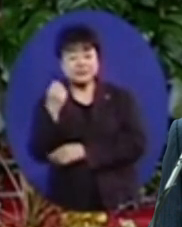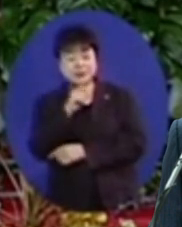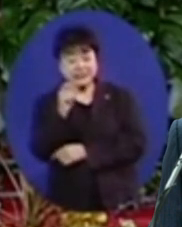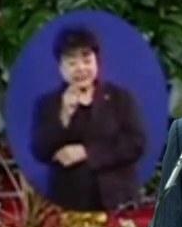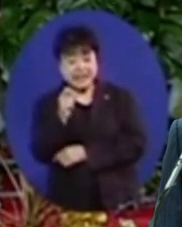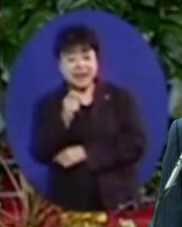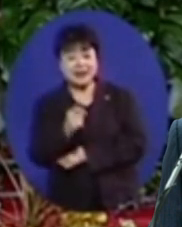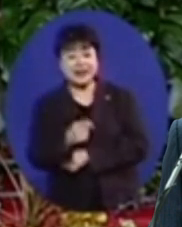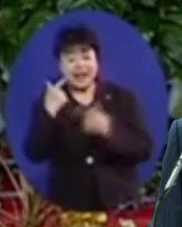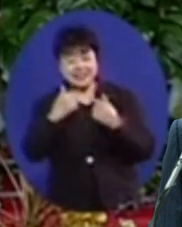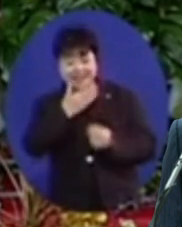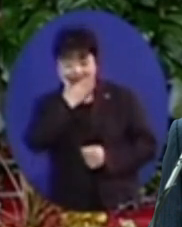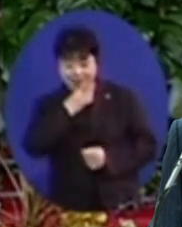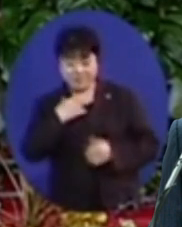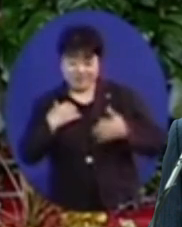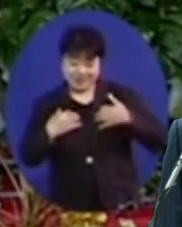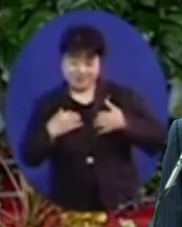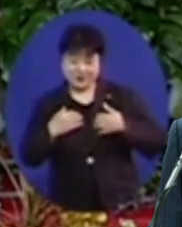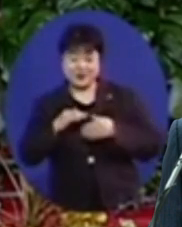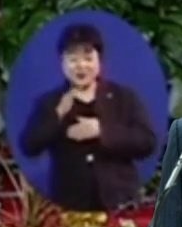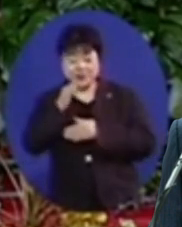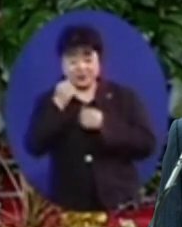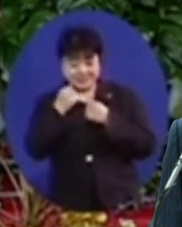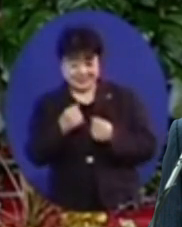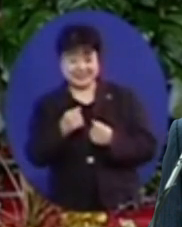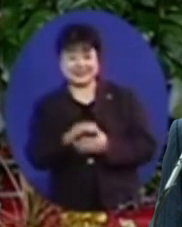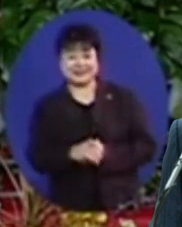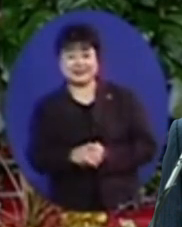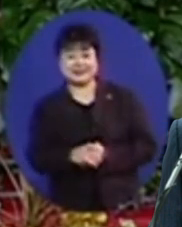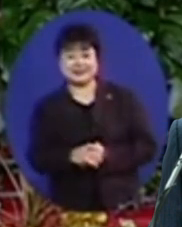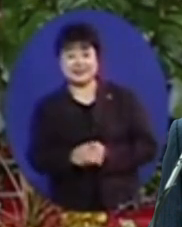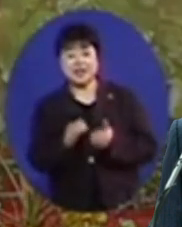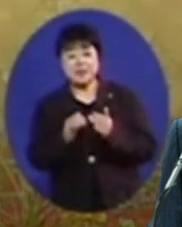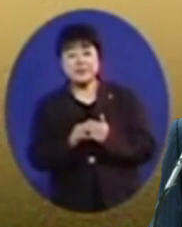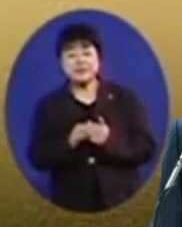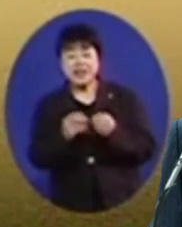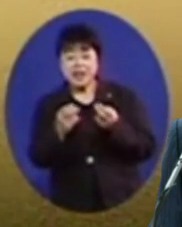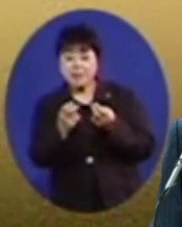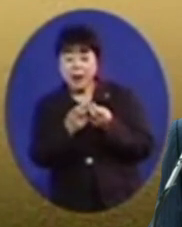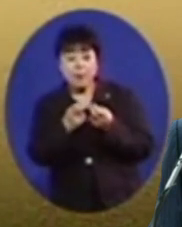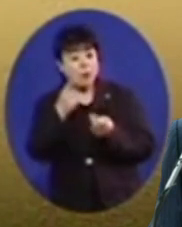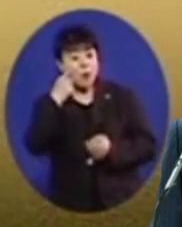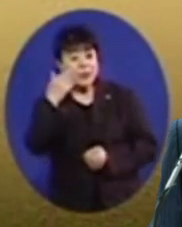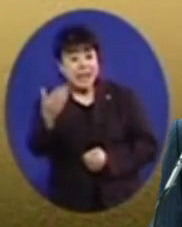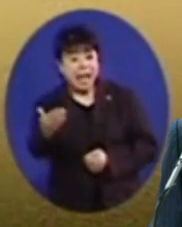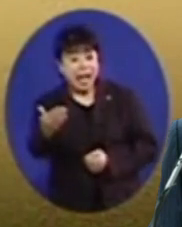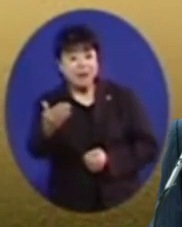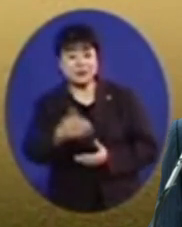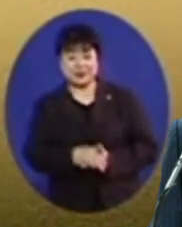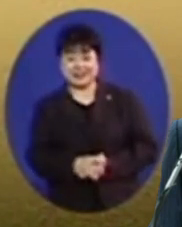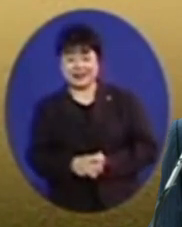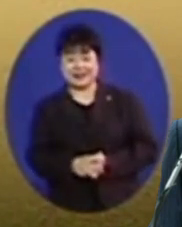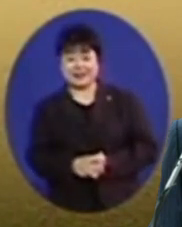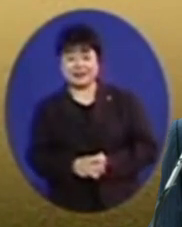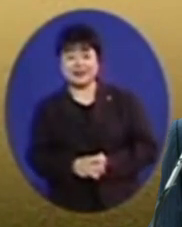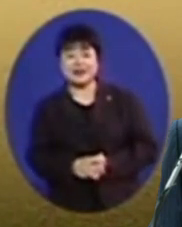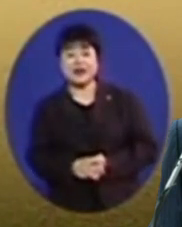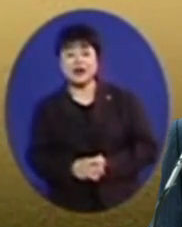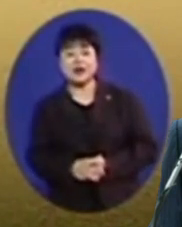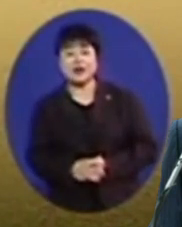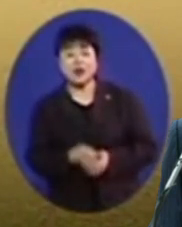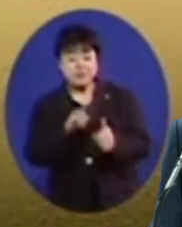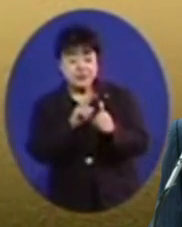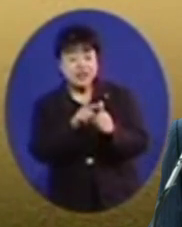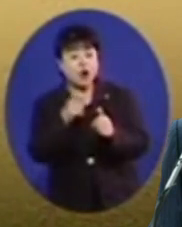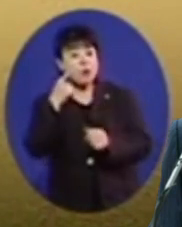항상 행복하고 기쁨이 넘치는 삶을 살아온 비결이 무엇이냐 하고 물었습니다. 조지 뮬러는 이렇게